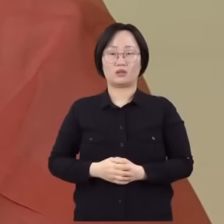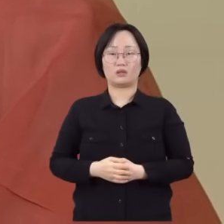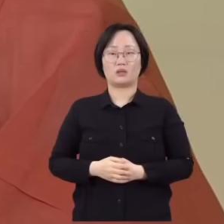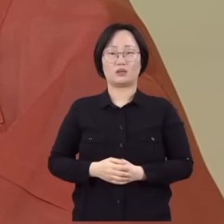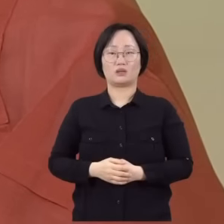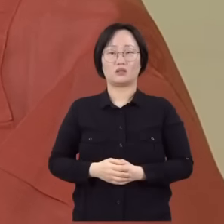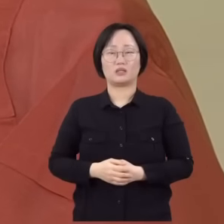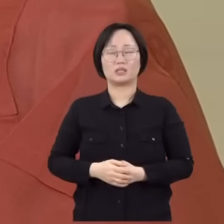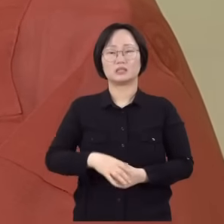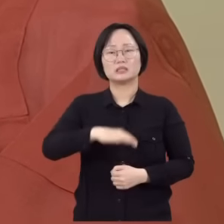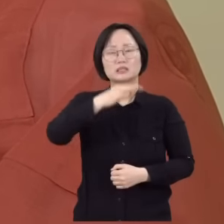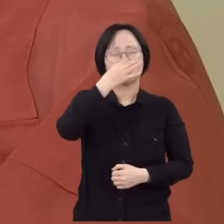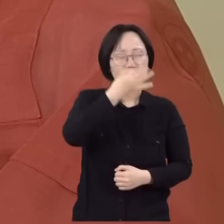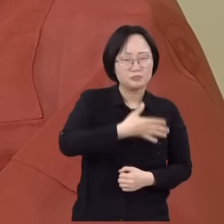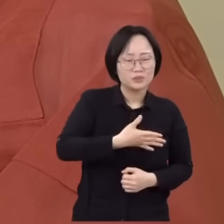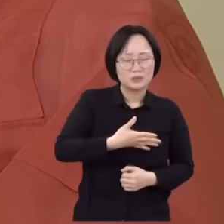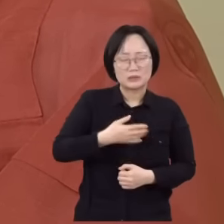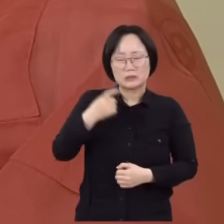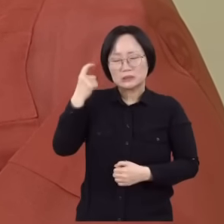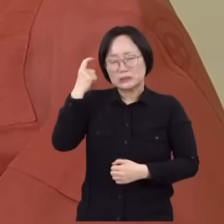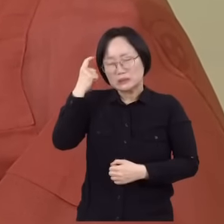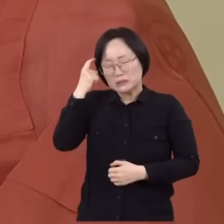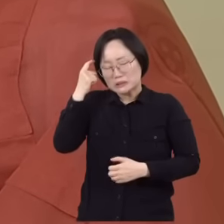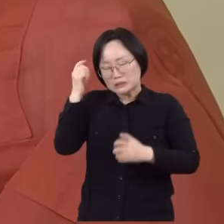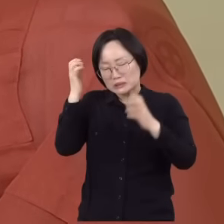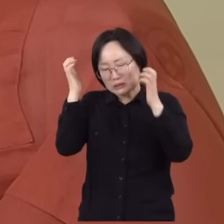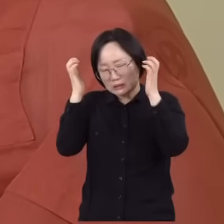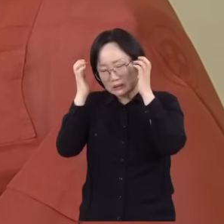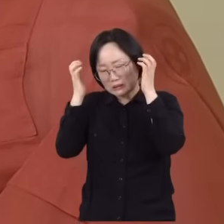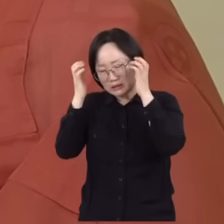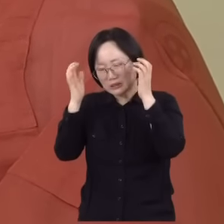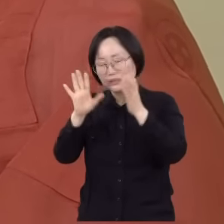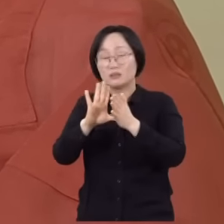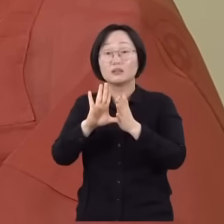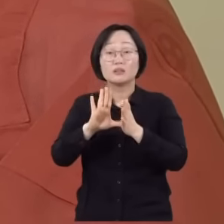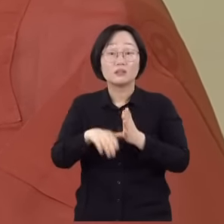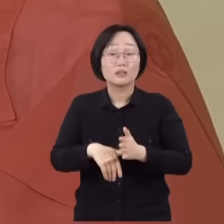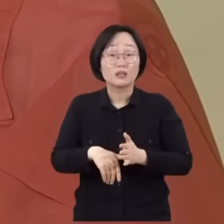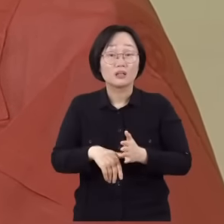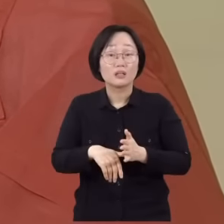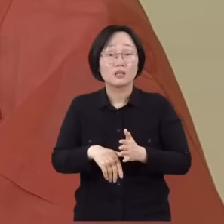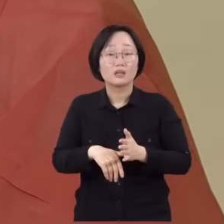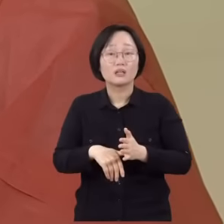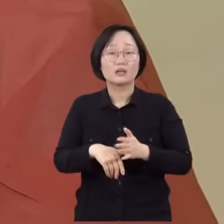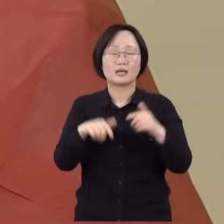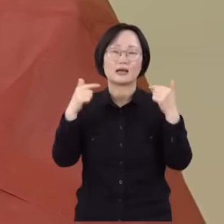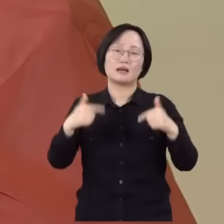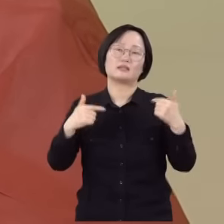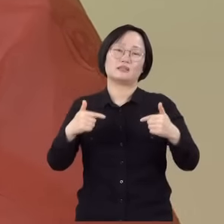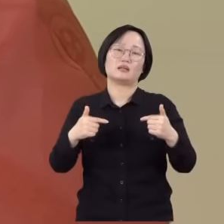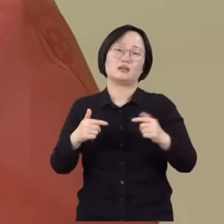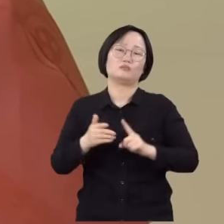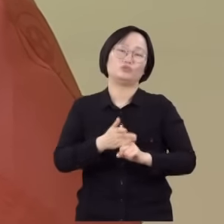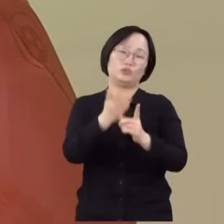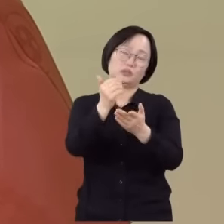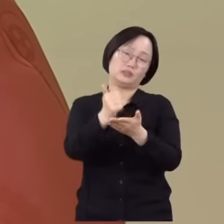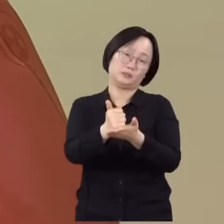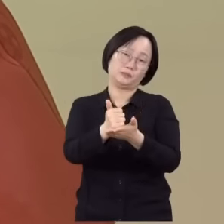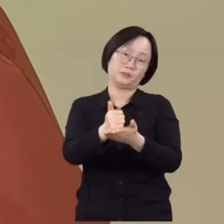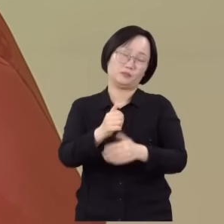힘들고 괴로울 때일수록 오직 부처님을 믿고 보살님을 믿으면서